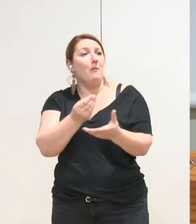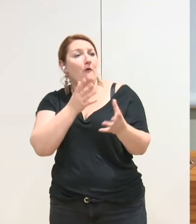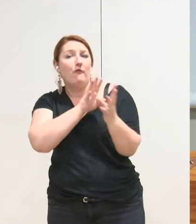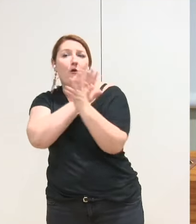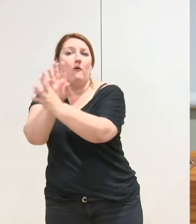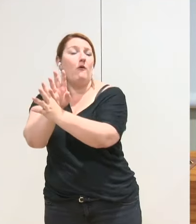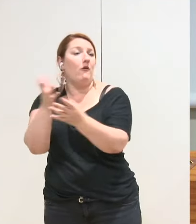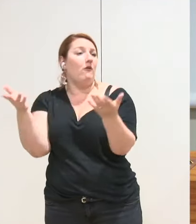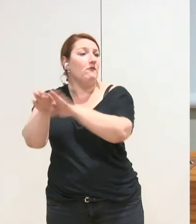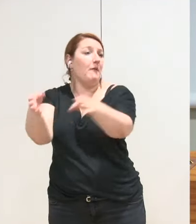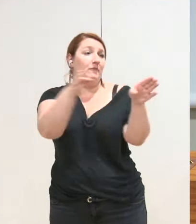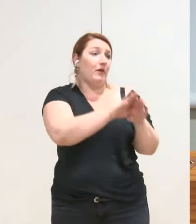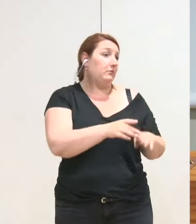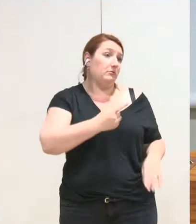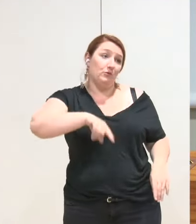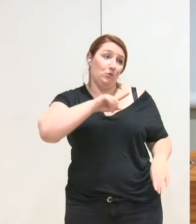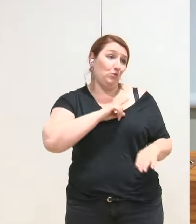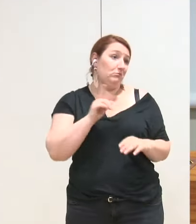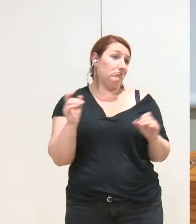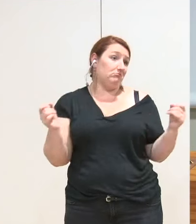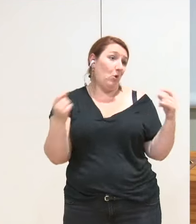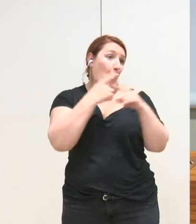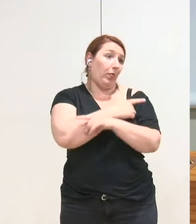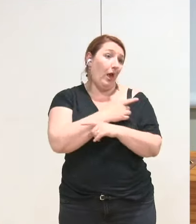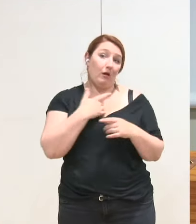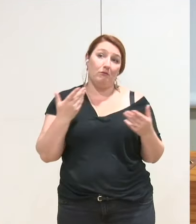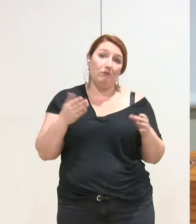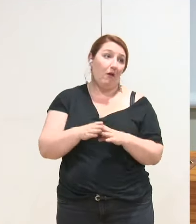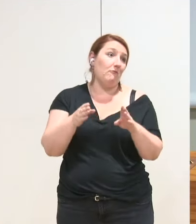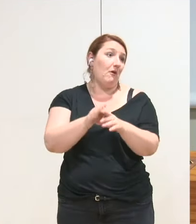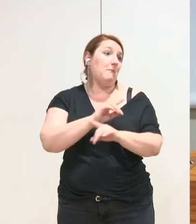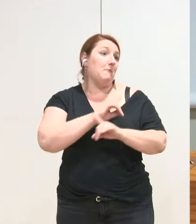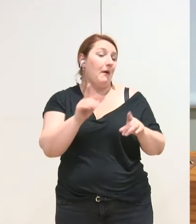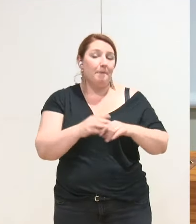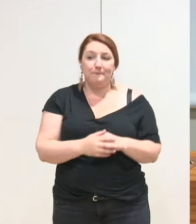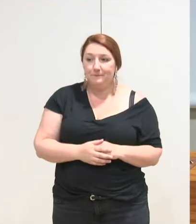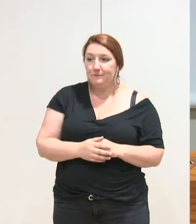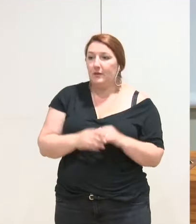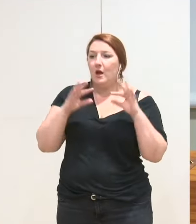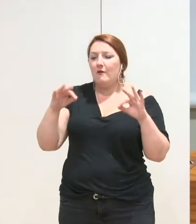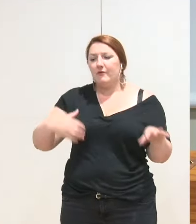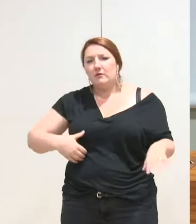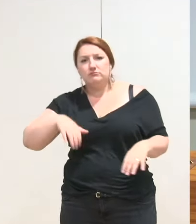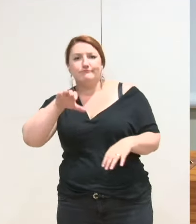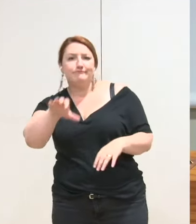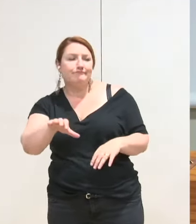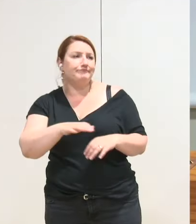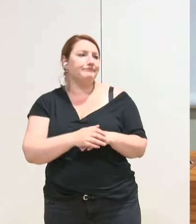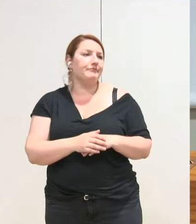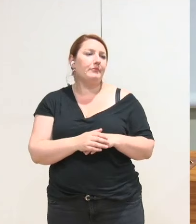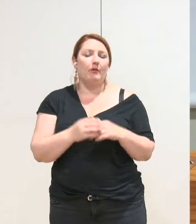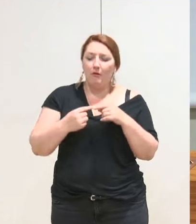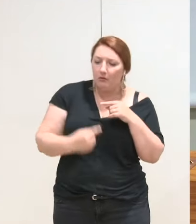enfants sur les enjeux liés à l'investissement et à l'endettement à mon tour de jouer sur un certain nombre de